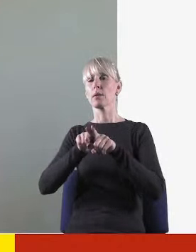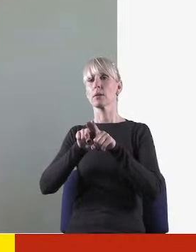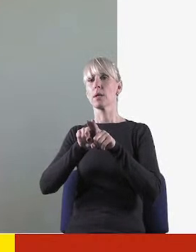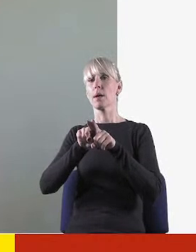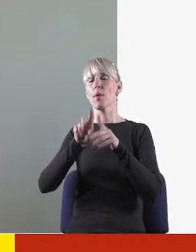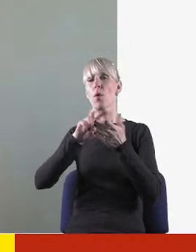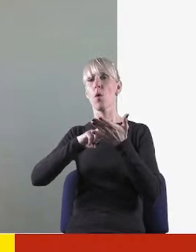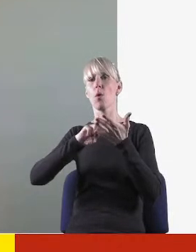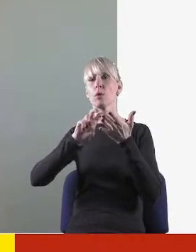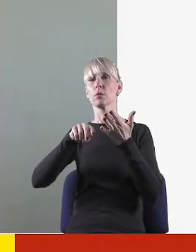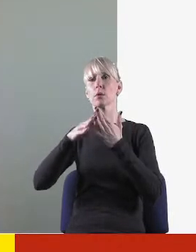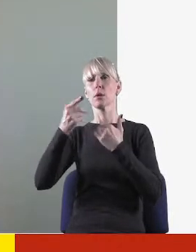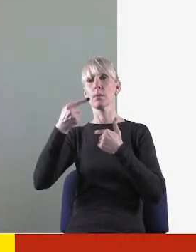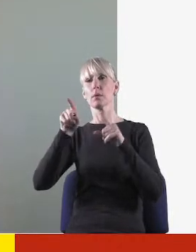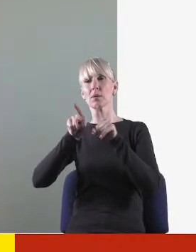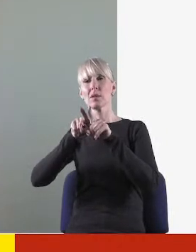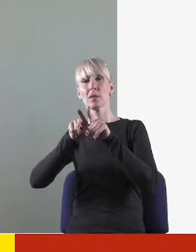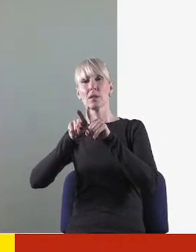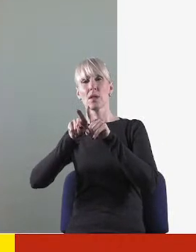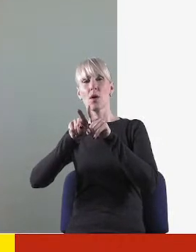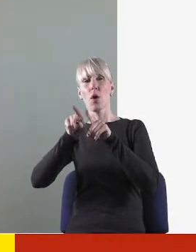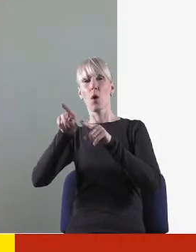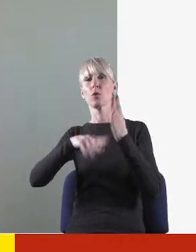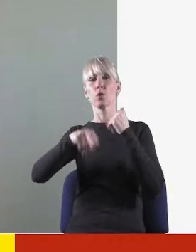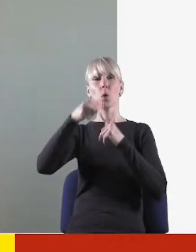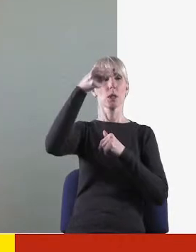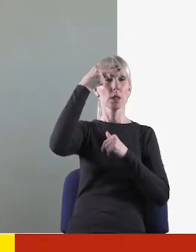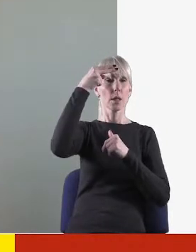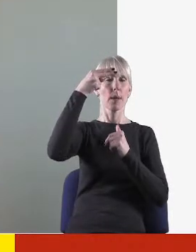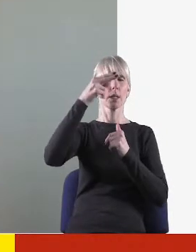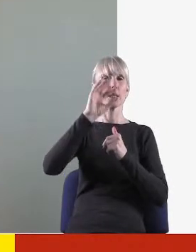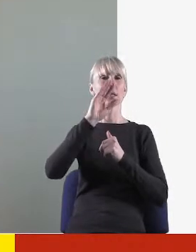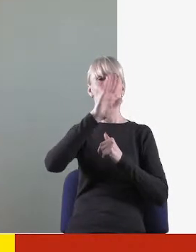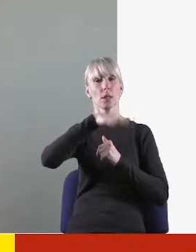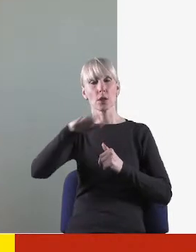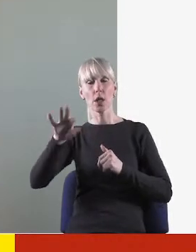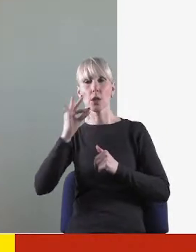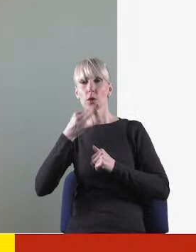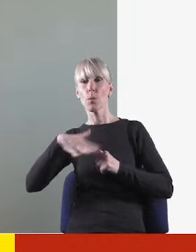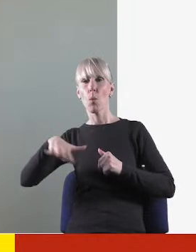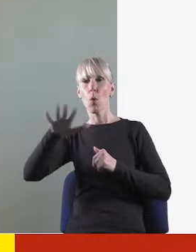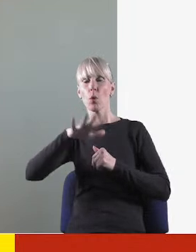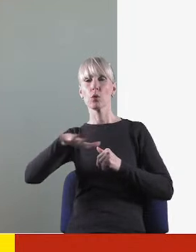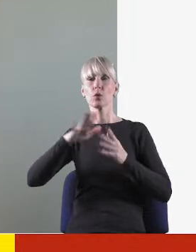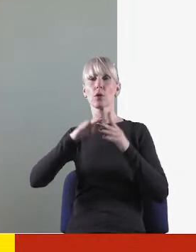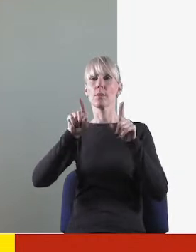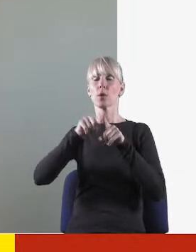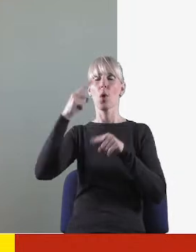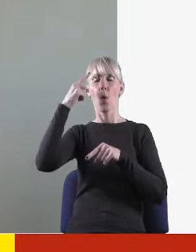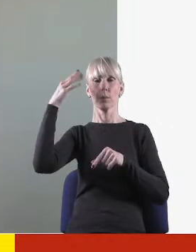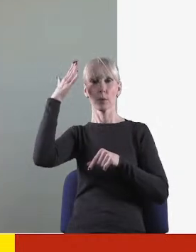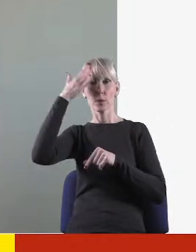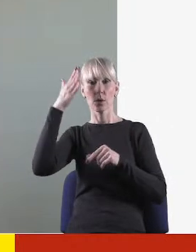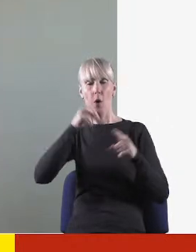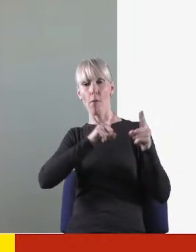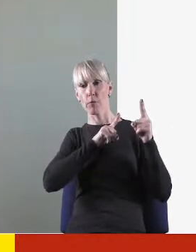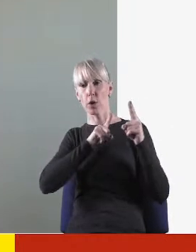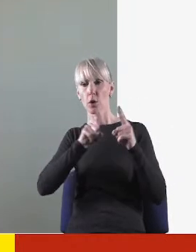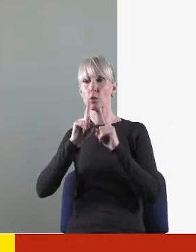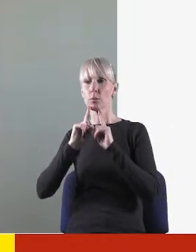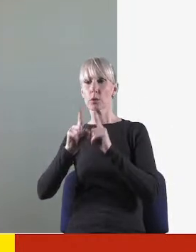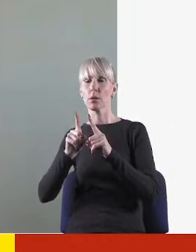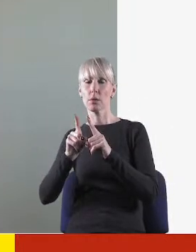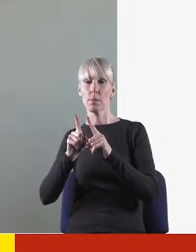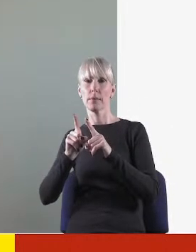takiej stygmatyzacji dzieci i młodzieży, a więc psychiatrii w kierunku tego, żeby odbywała się